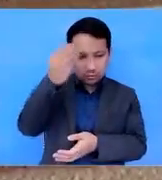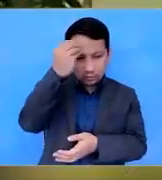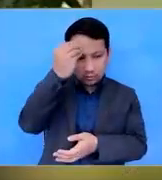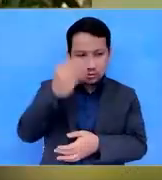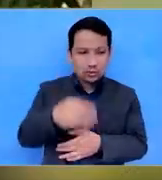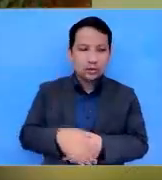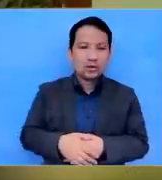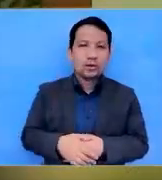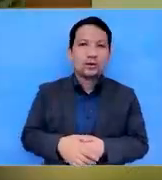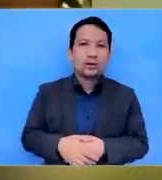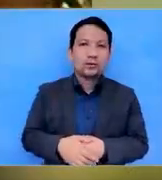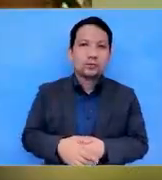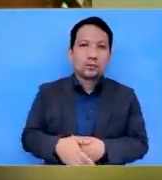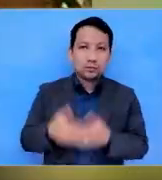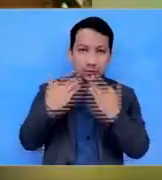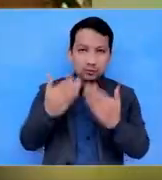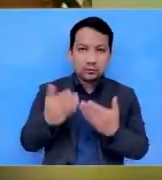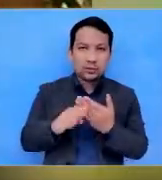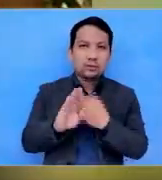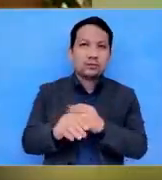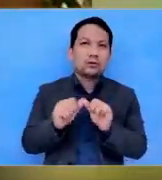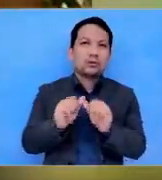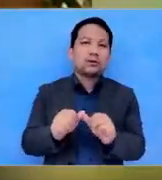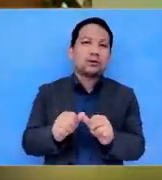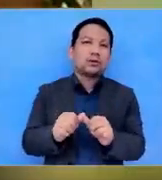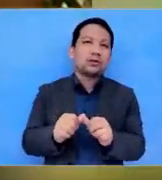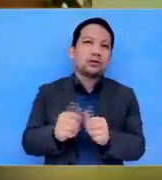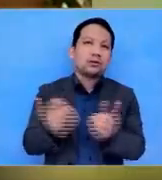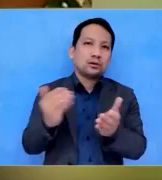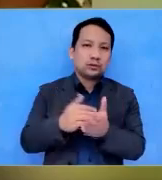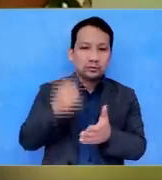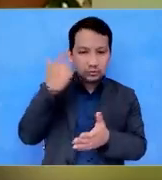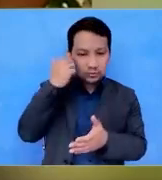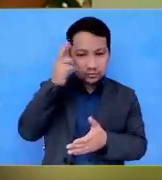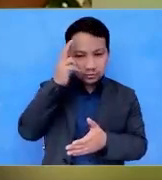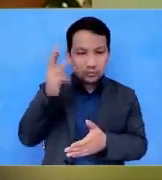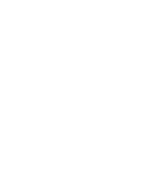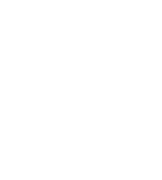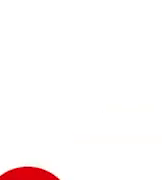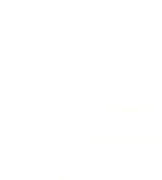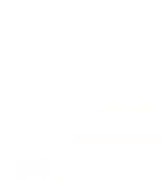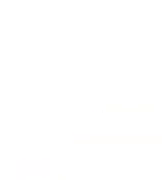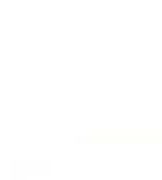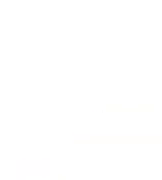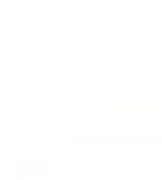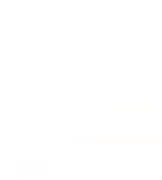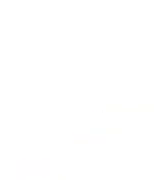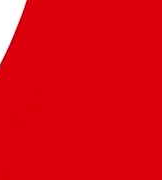Okay, maraming salamat. Muli, Gio Robles na nag-uulat mula sa Baclaran.